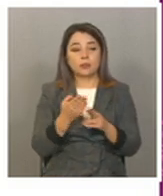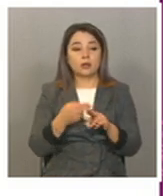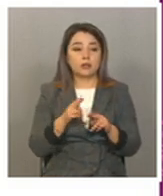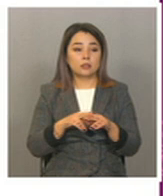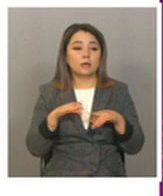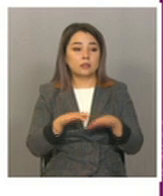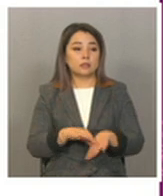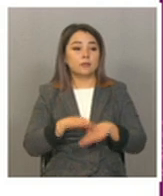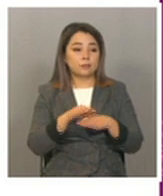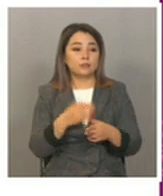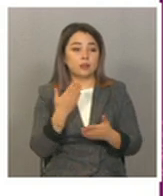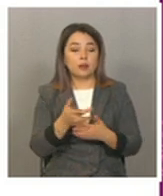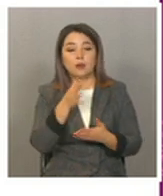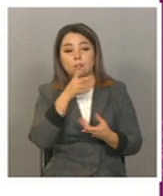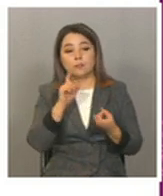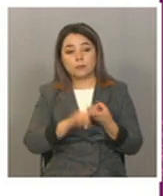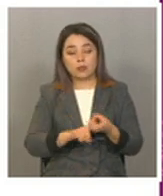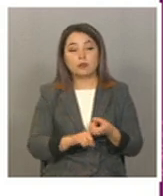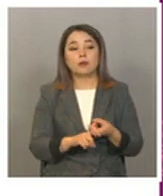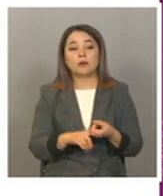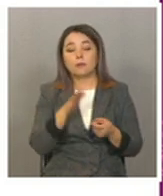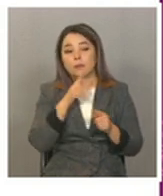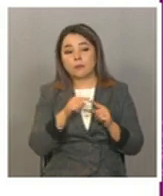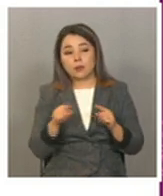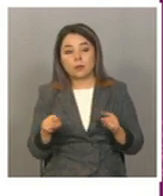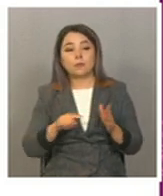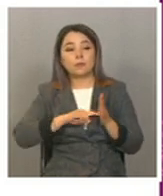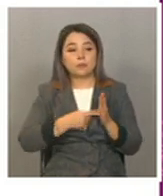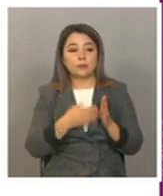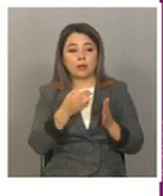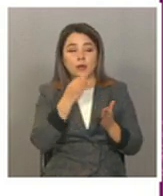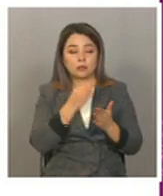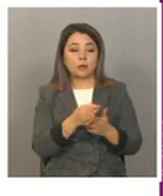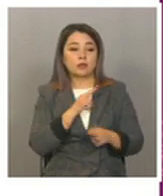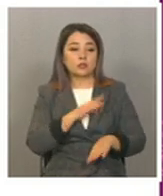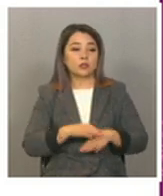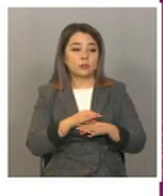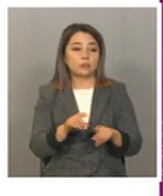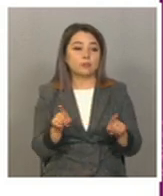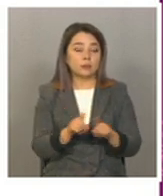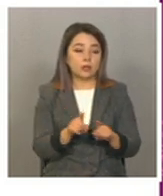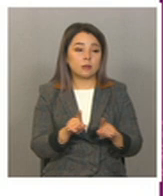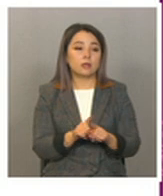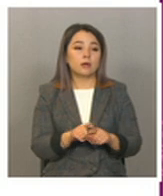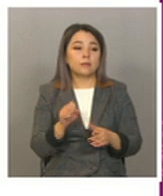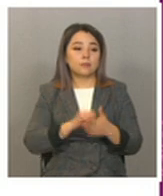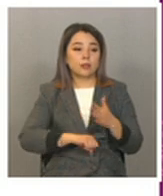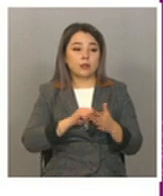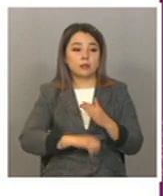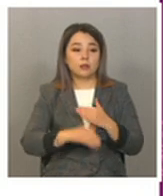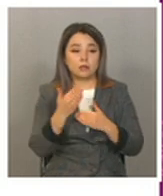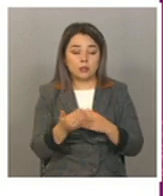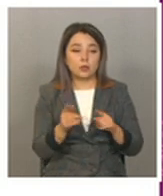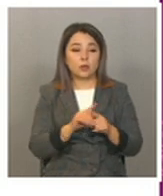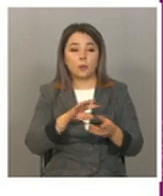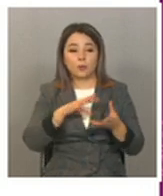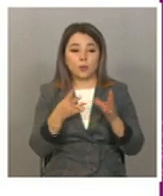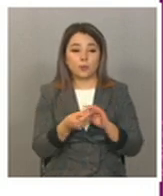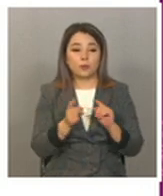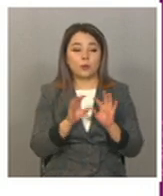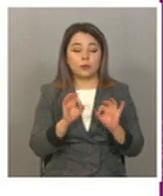Іс-қимылды мезгіл, мекен, мақсат, сын қимыл, себеп, мөлшер жағынан пысықтап